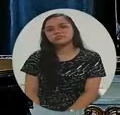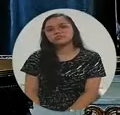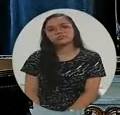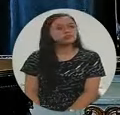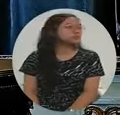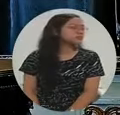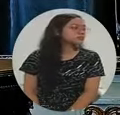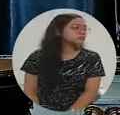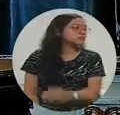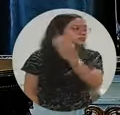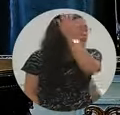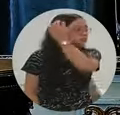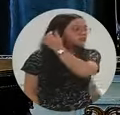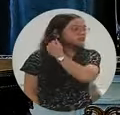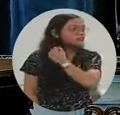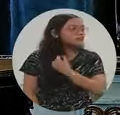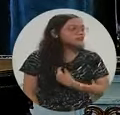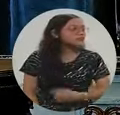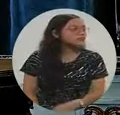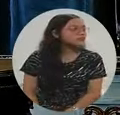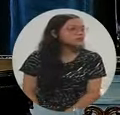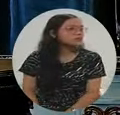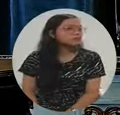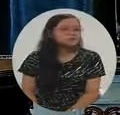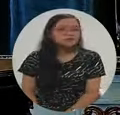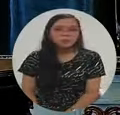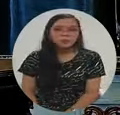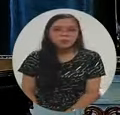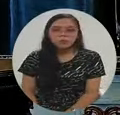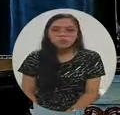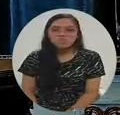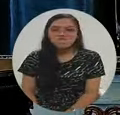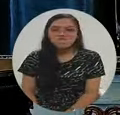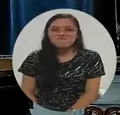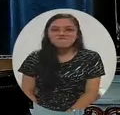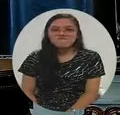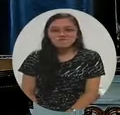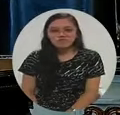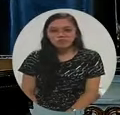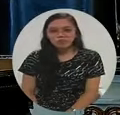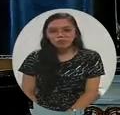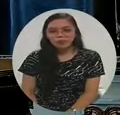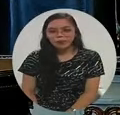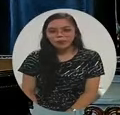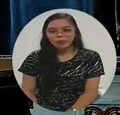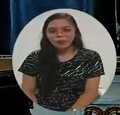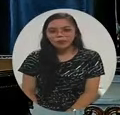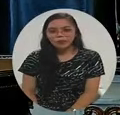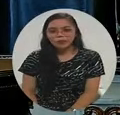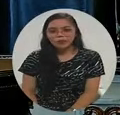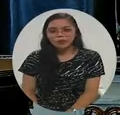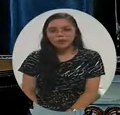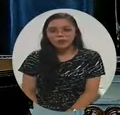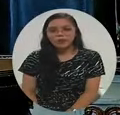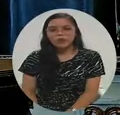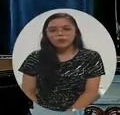Mas lisod ang online. Salamat, nga wala ko yung elementary school. Ako yung paglisod sa elementary school. Oy.